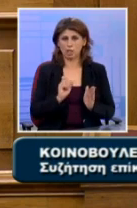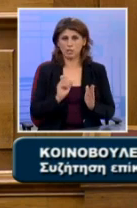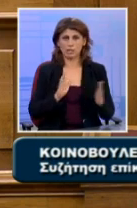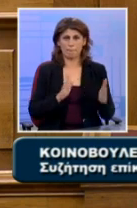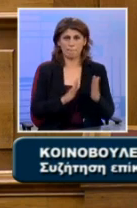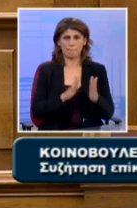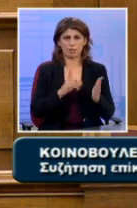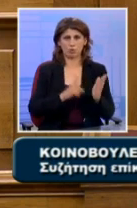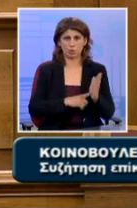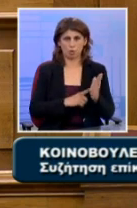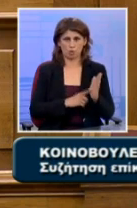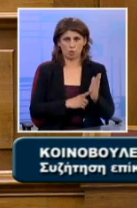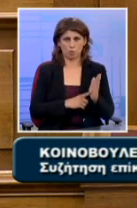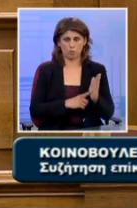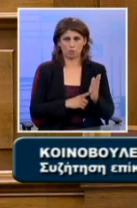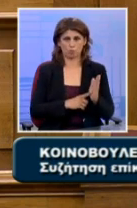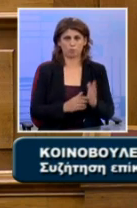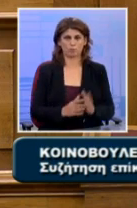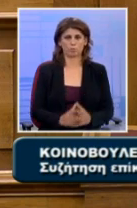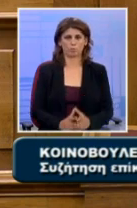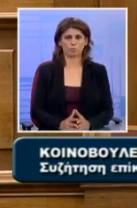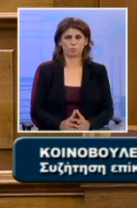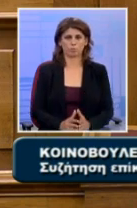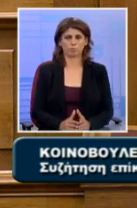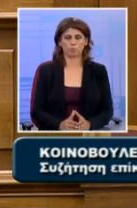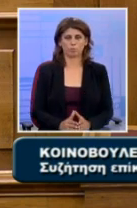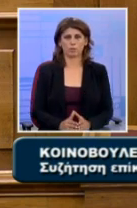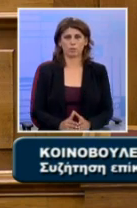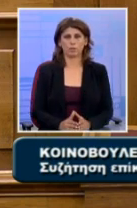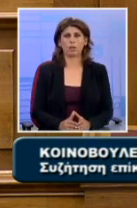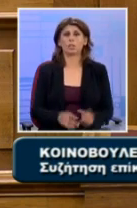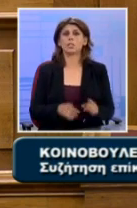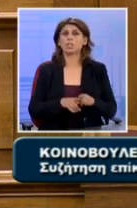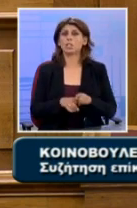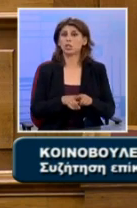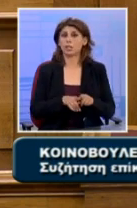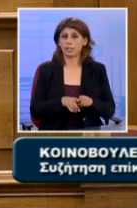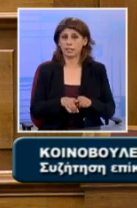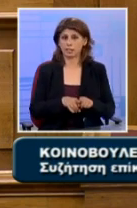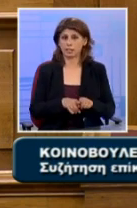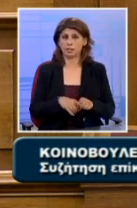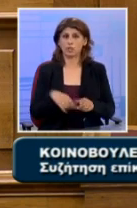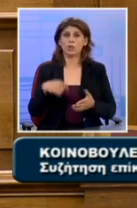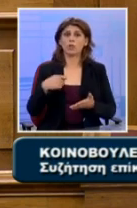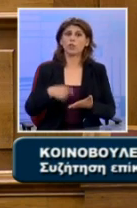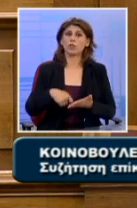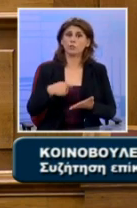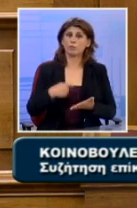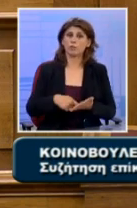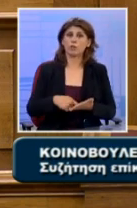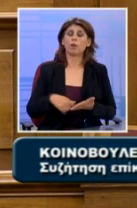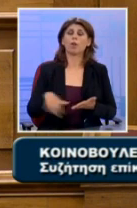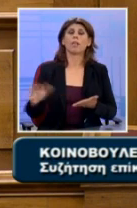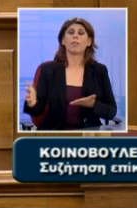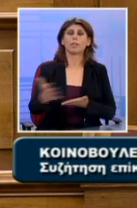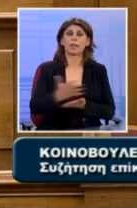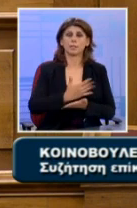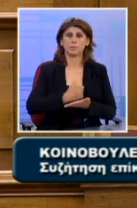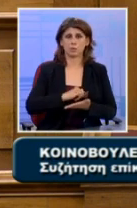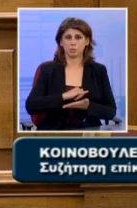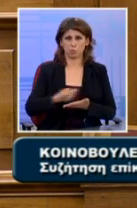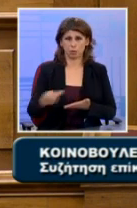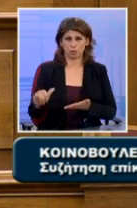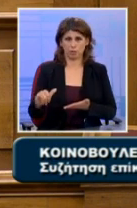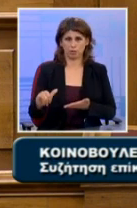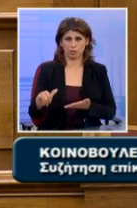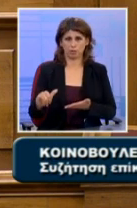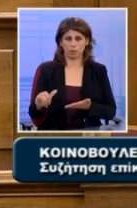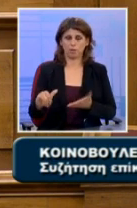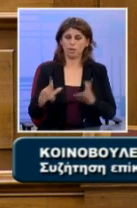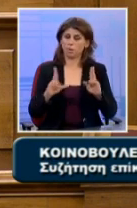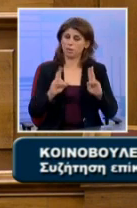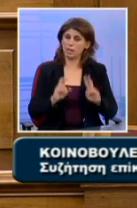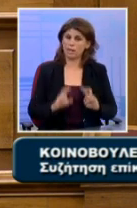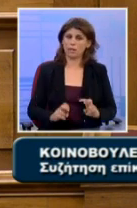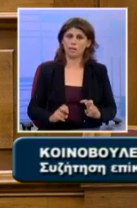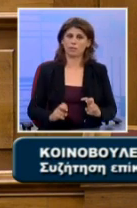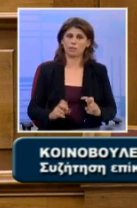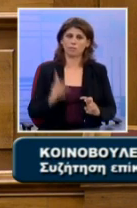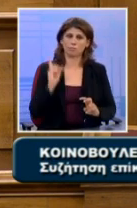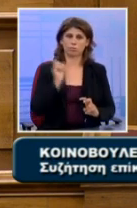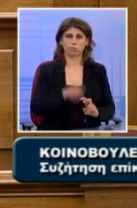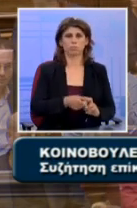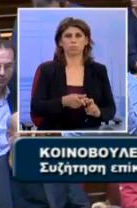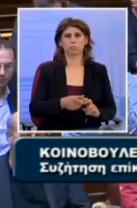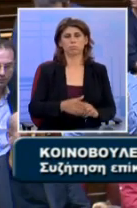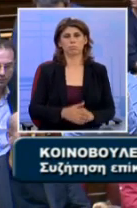στον νόμο, σε ό,τι αφορά φόρους οι οποίοι δεν εισπράχθηκαν ποτέ, να ελεγχθούν και να